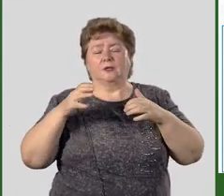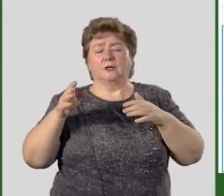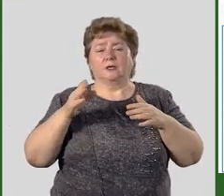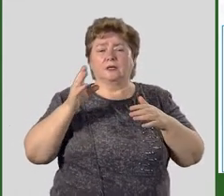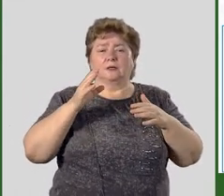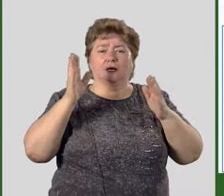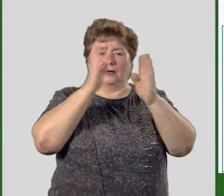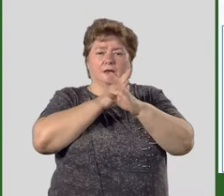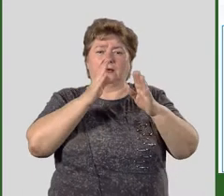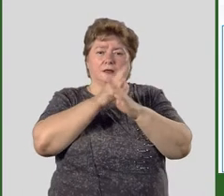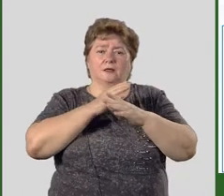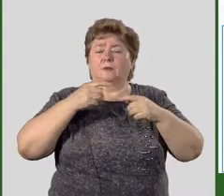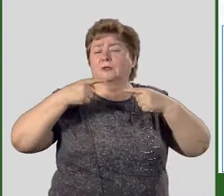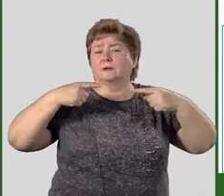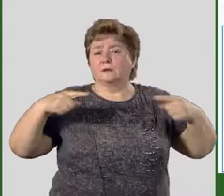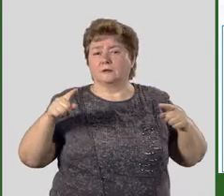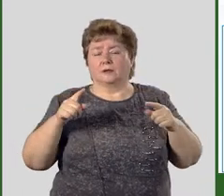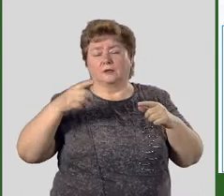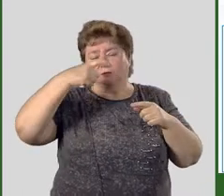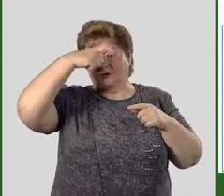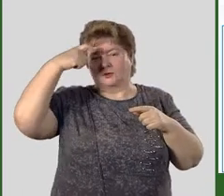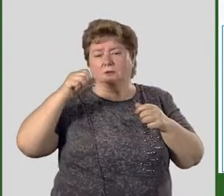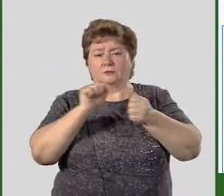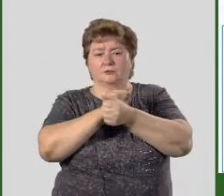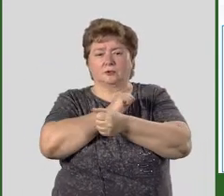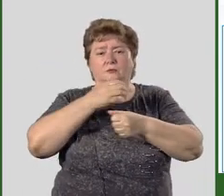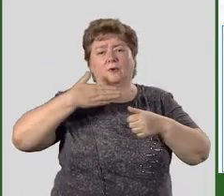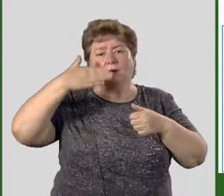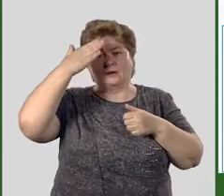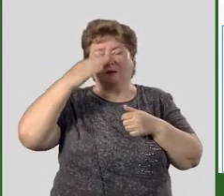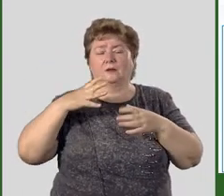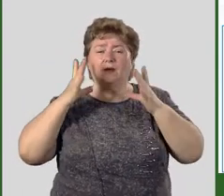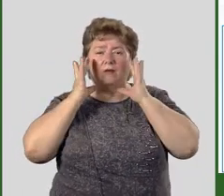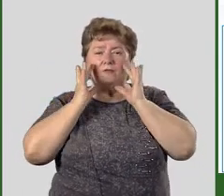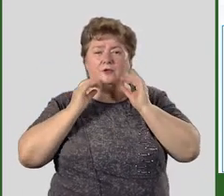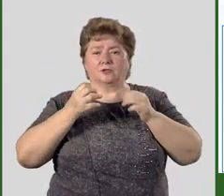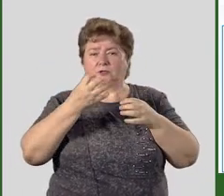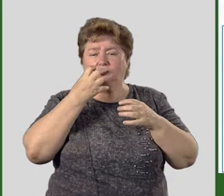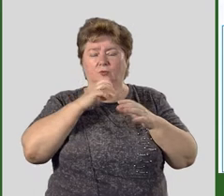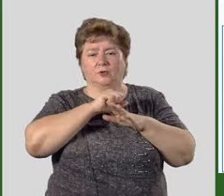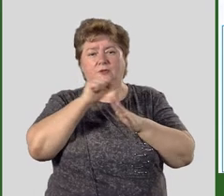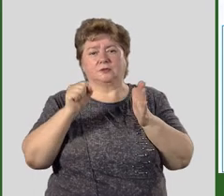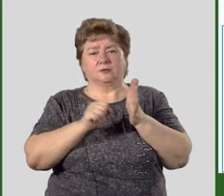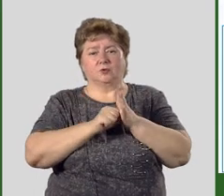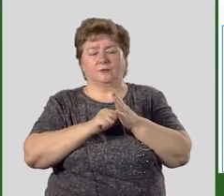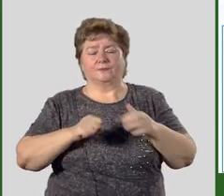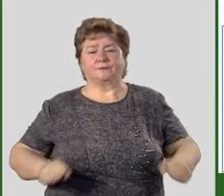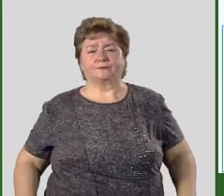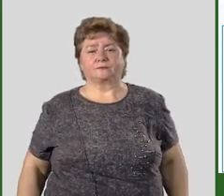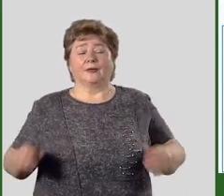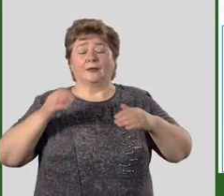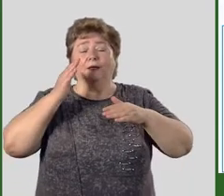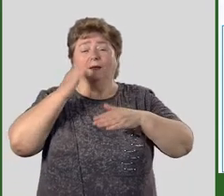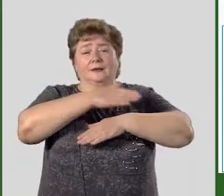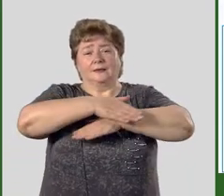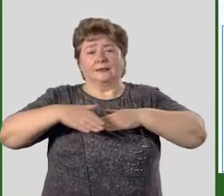Средиземноморский тип климата отличается жарким сухим летом и влажной теплой зимой. На